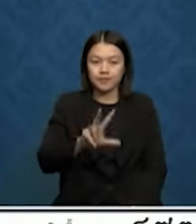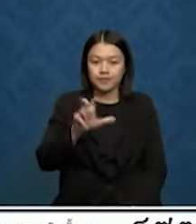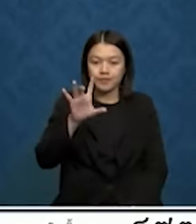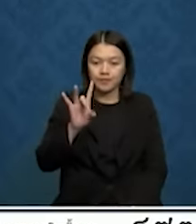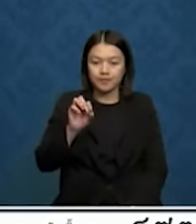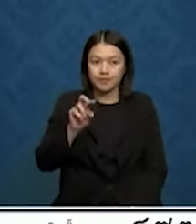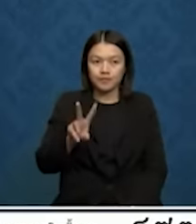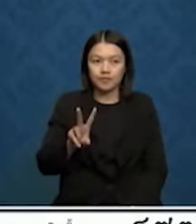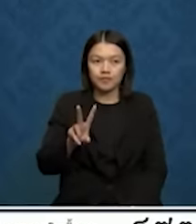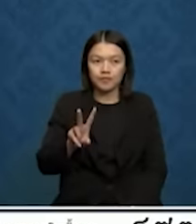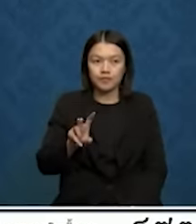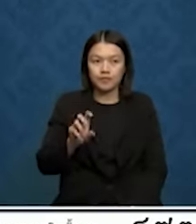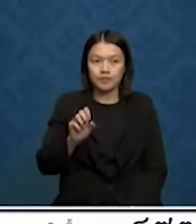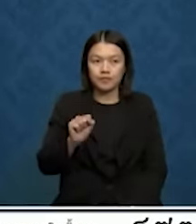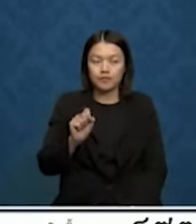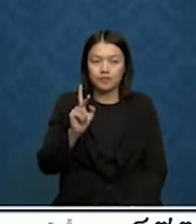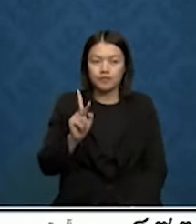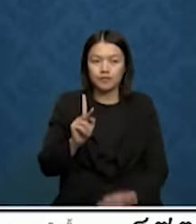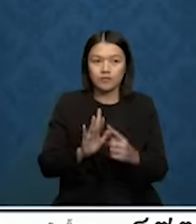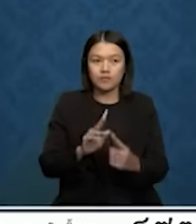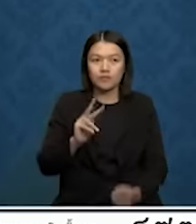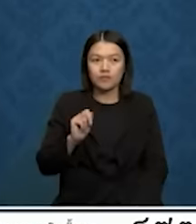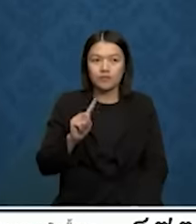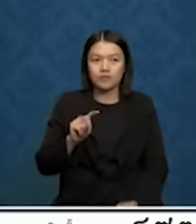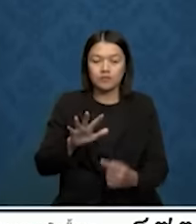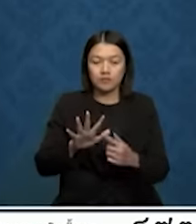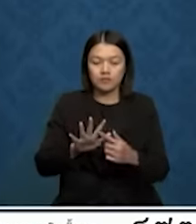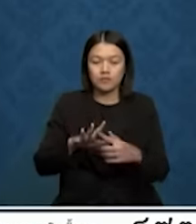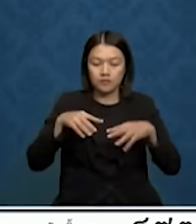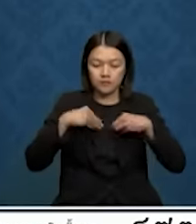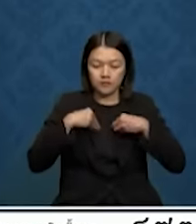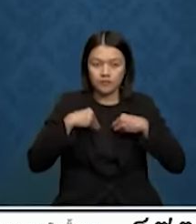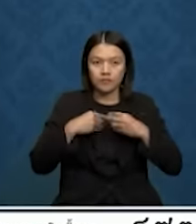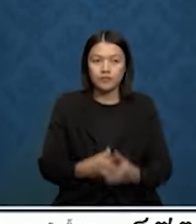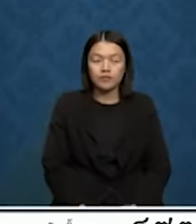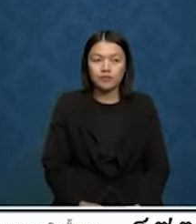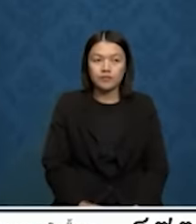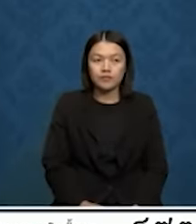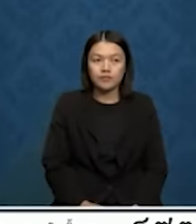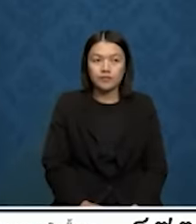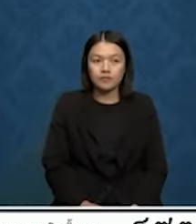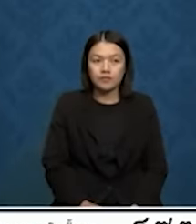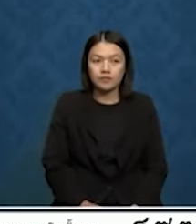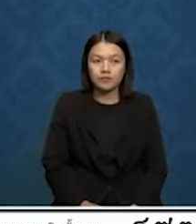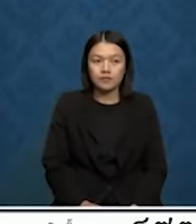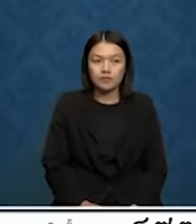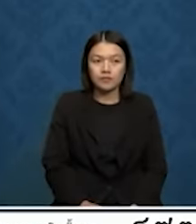382นางสาวสกุณาสารนัน เห็นชอบค่ะ